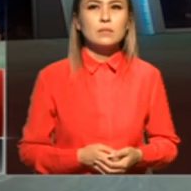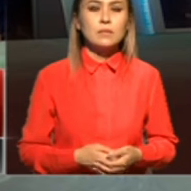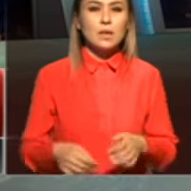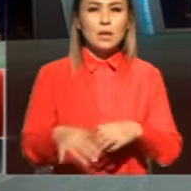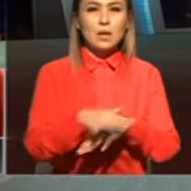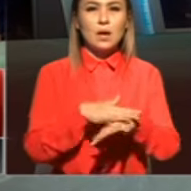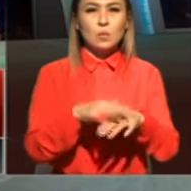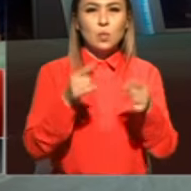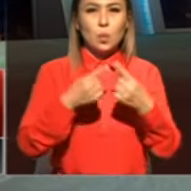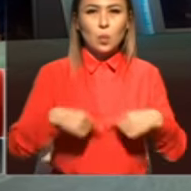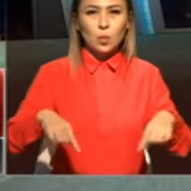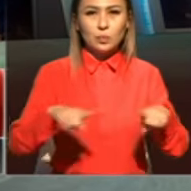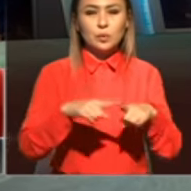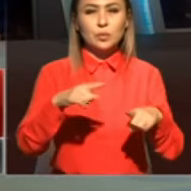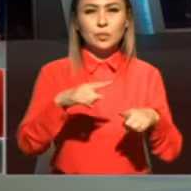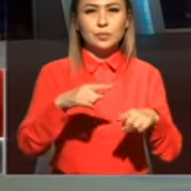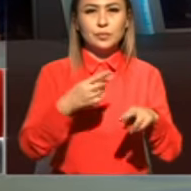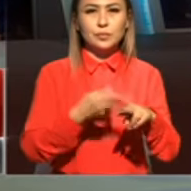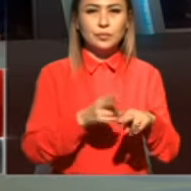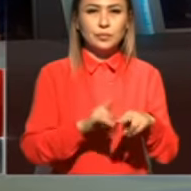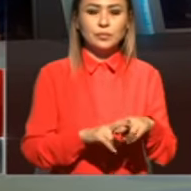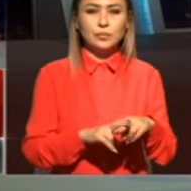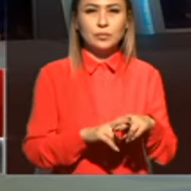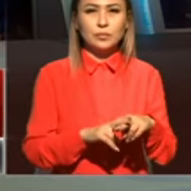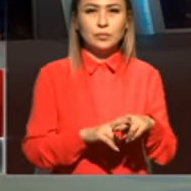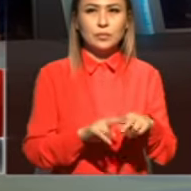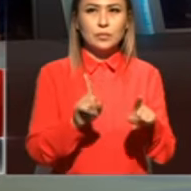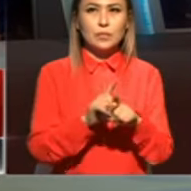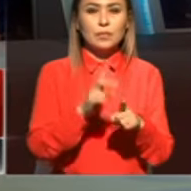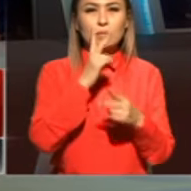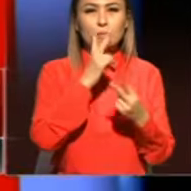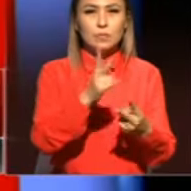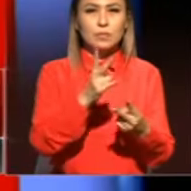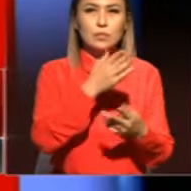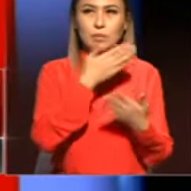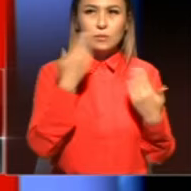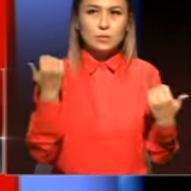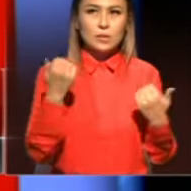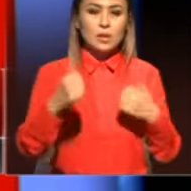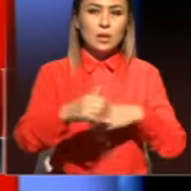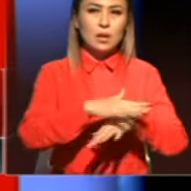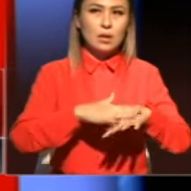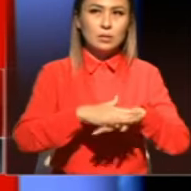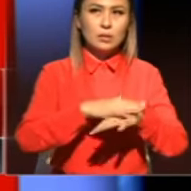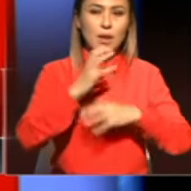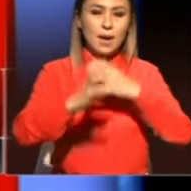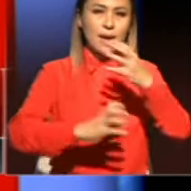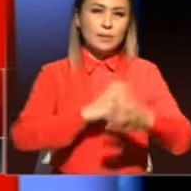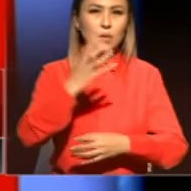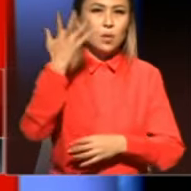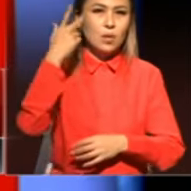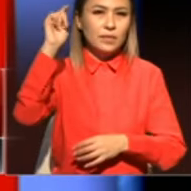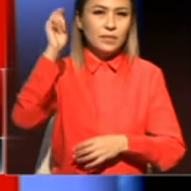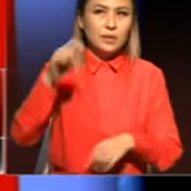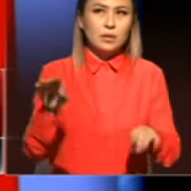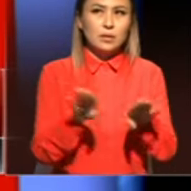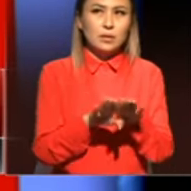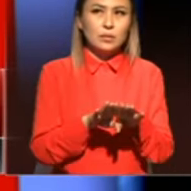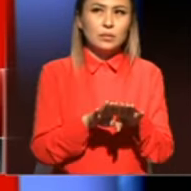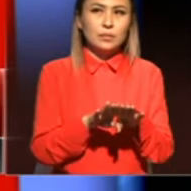халқымыз, қоғам өзі соншалықты бір бағаламай жатқан жағдайы бар. Біздің қазіргі мынау әлемде геосаяси жағдайды мынандай болып жатқан